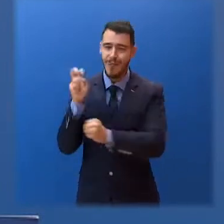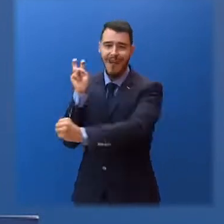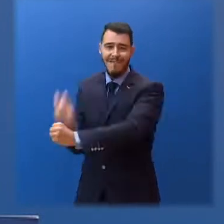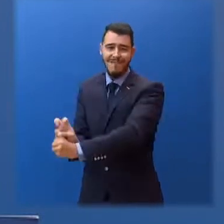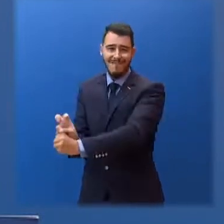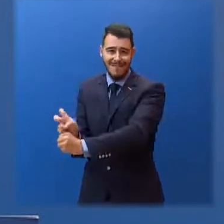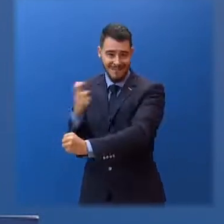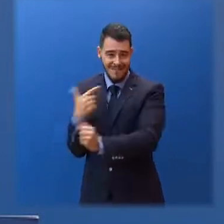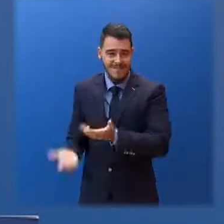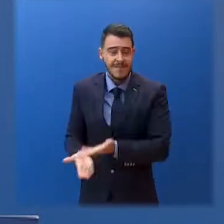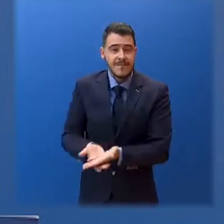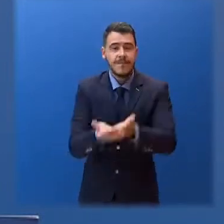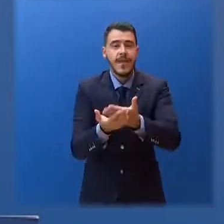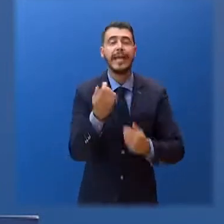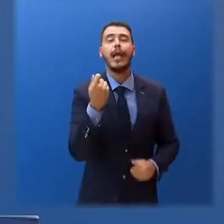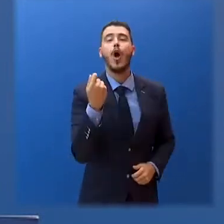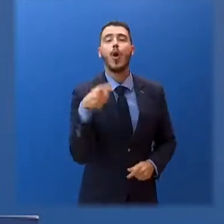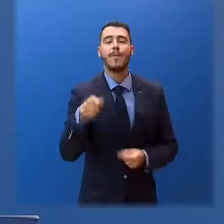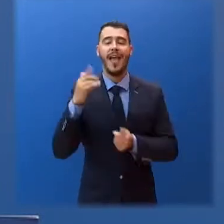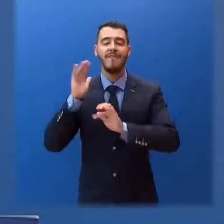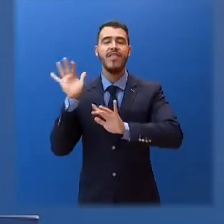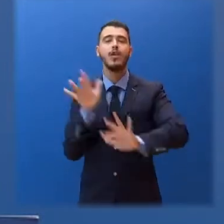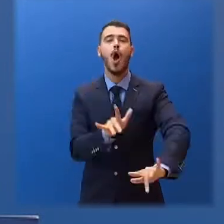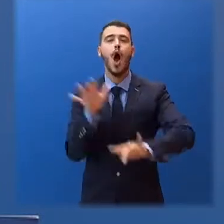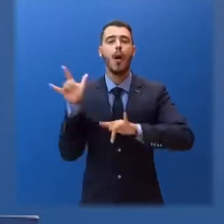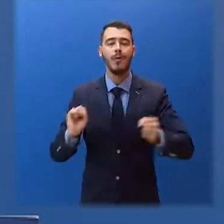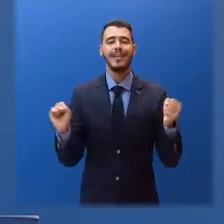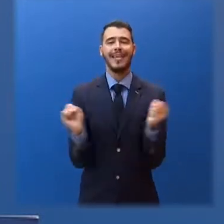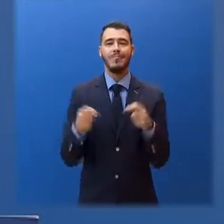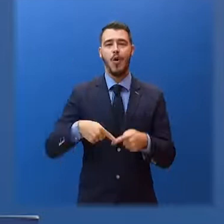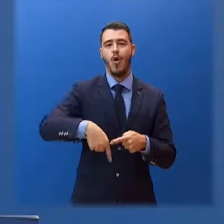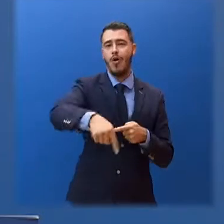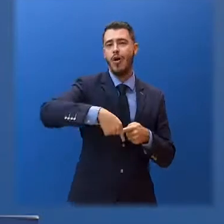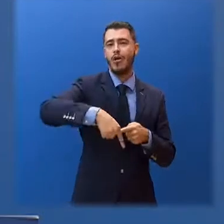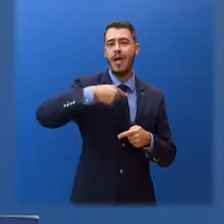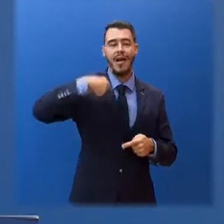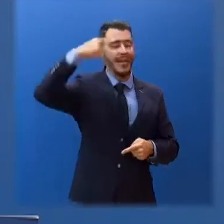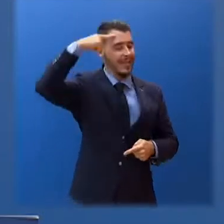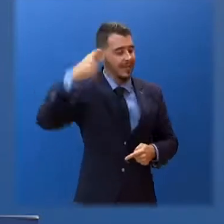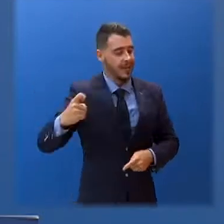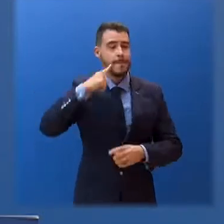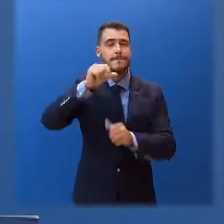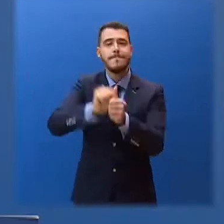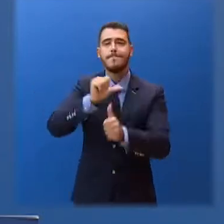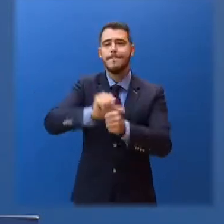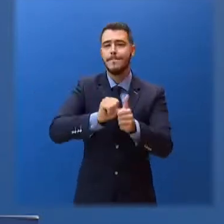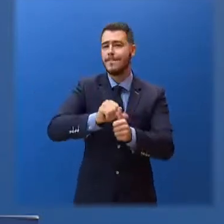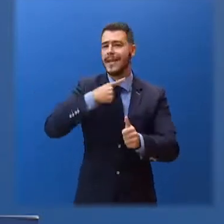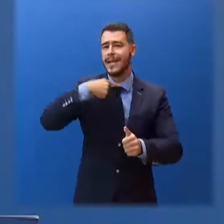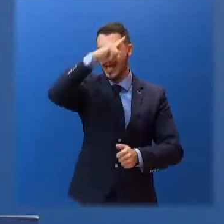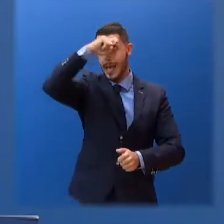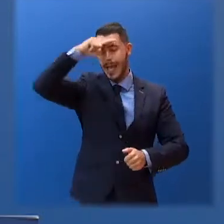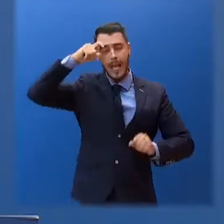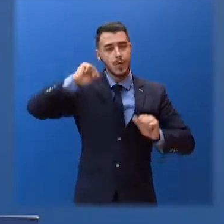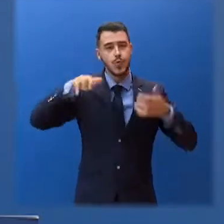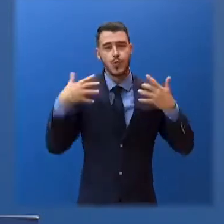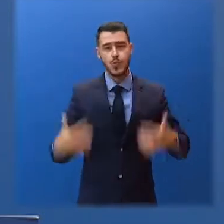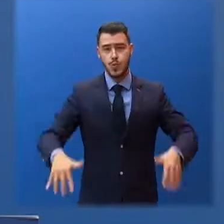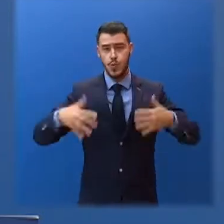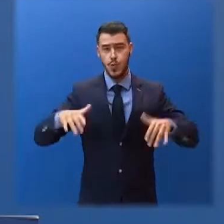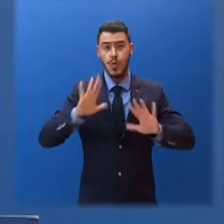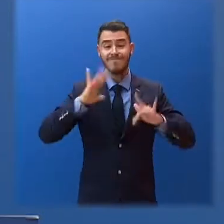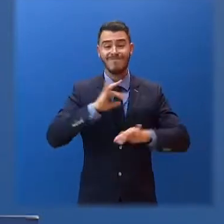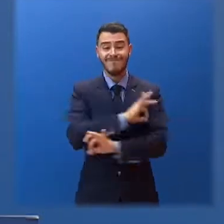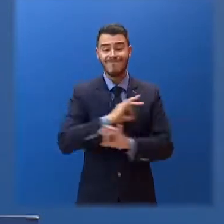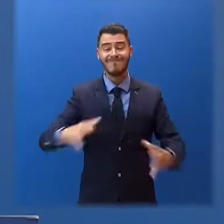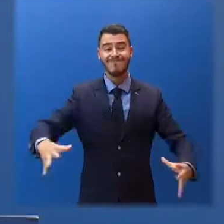το χειμώνα. Ξέρουμε, όπως τόνισε, ότι έχουμε δύσκολους μήνες μπροστά μας και είμαστε έτοιμοι για να στηρίξουμε τόσο